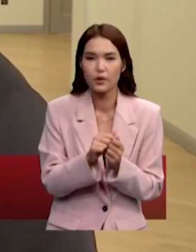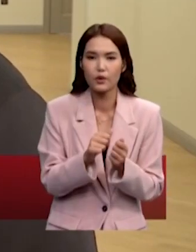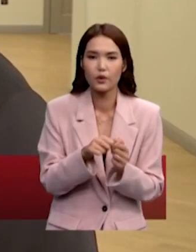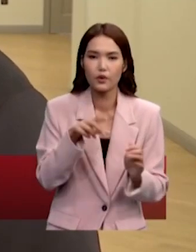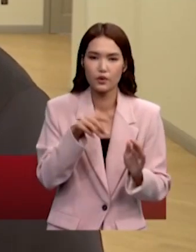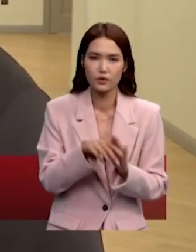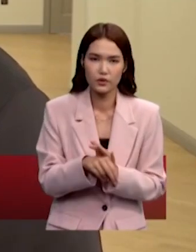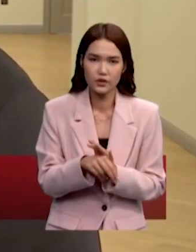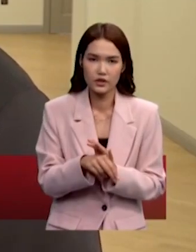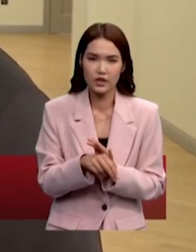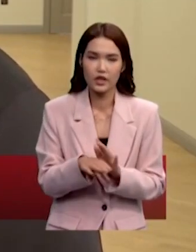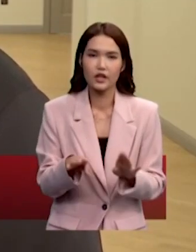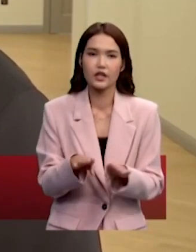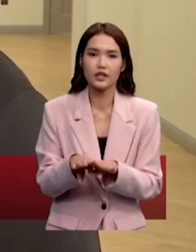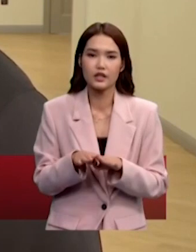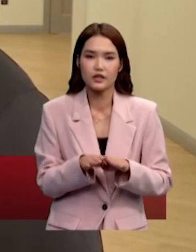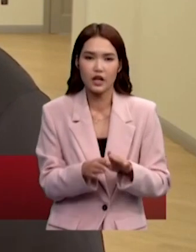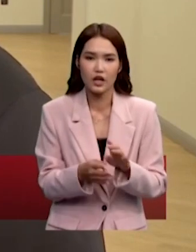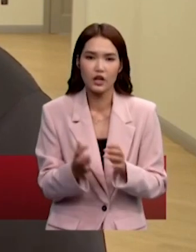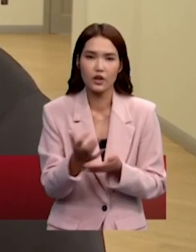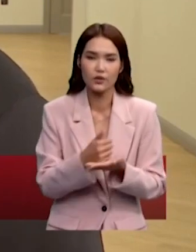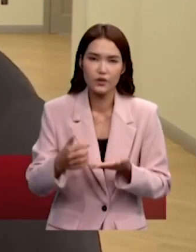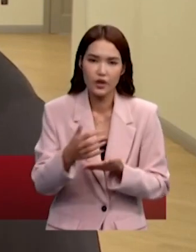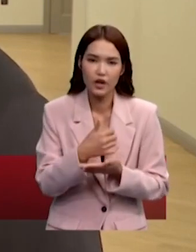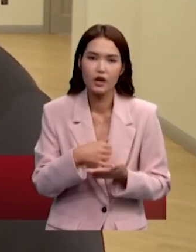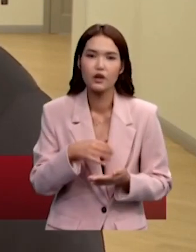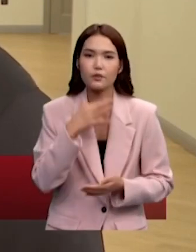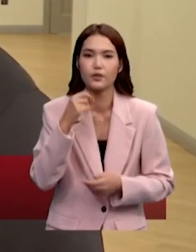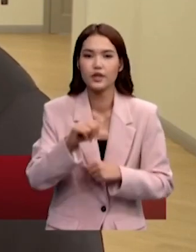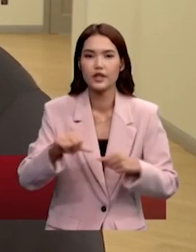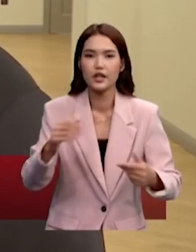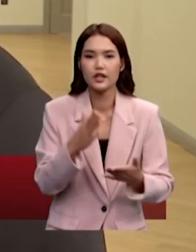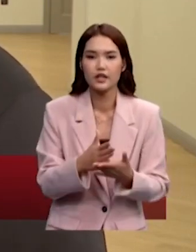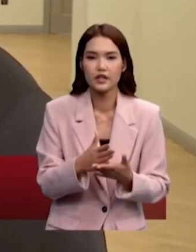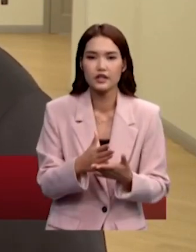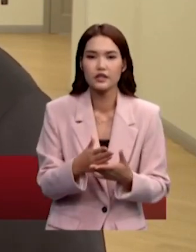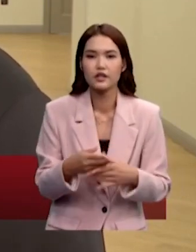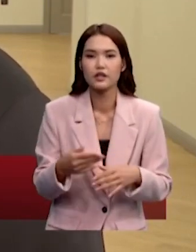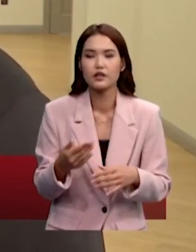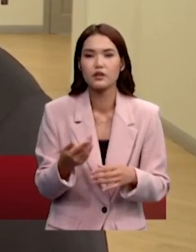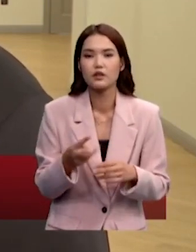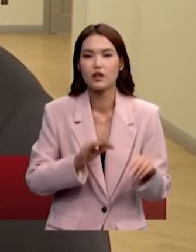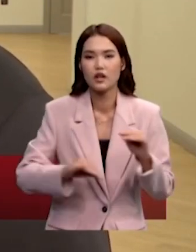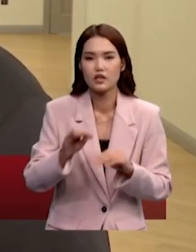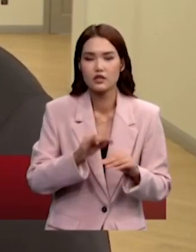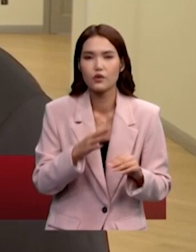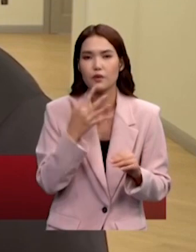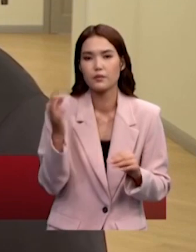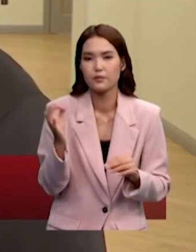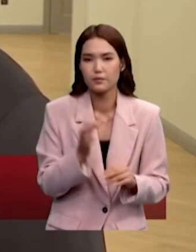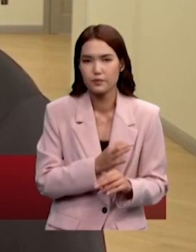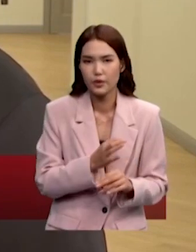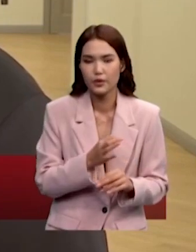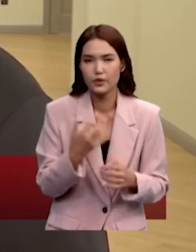Лесной то есть мы можем вырабатывать древесные гранулы и зольность их составляет всего 5-7 процентов если